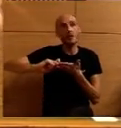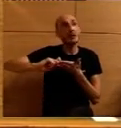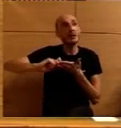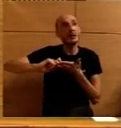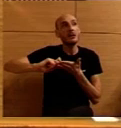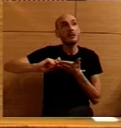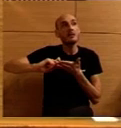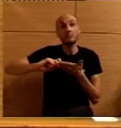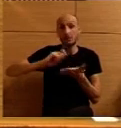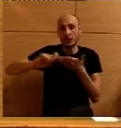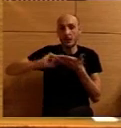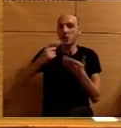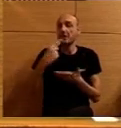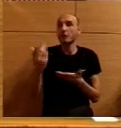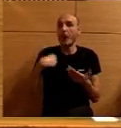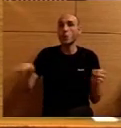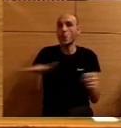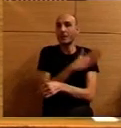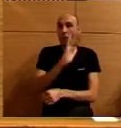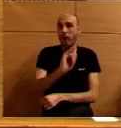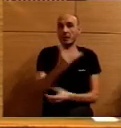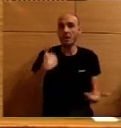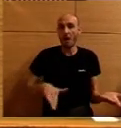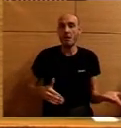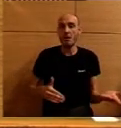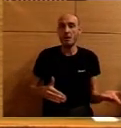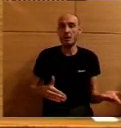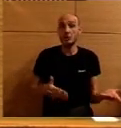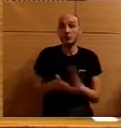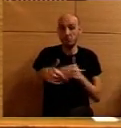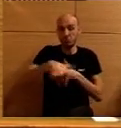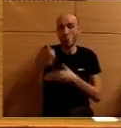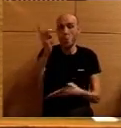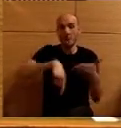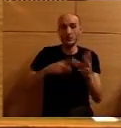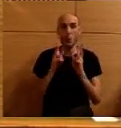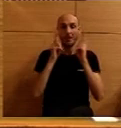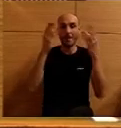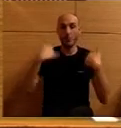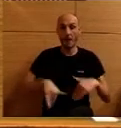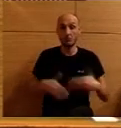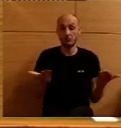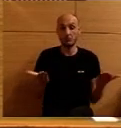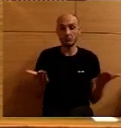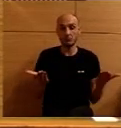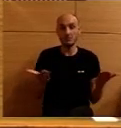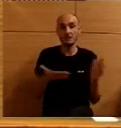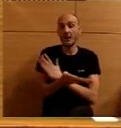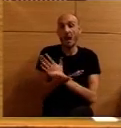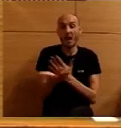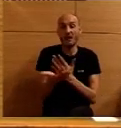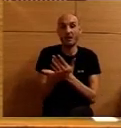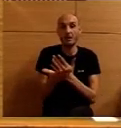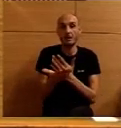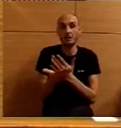coberta, però no costa res averiguar que des d'un mes es jubila. I el que fem és anar per davant. I no costa res saber